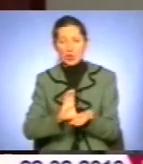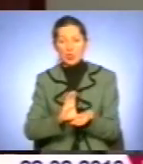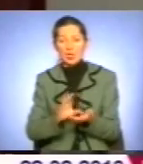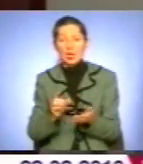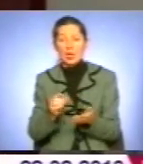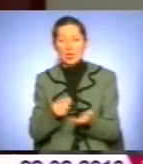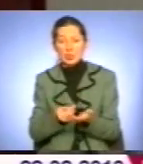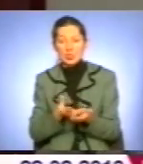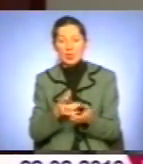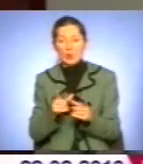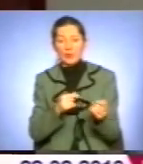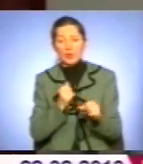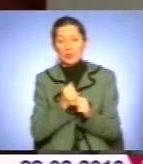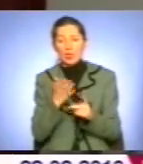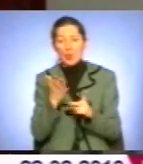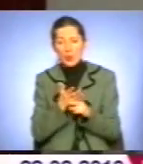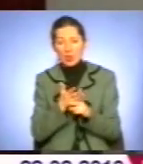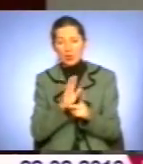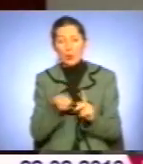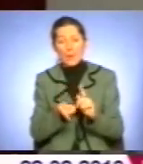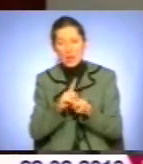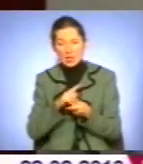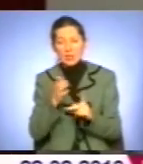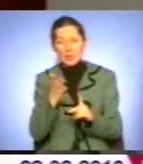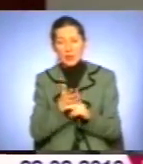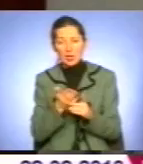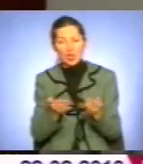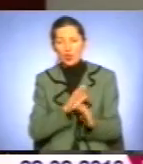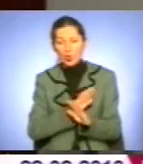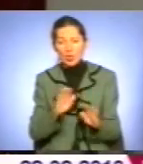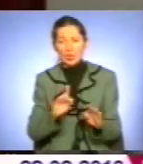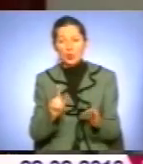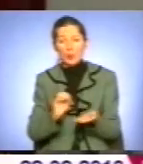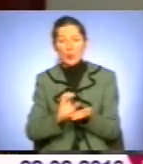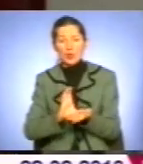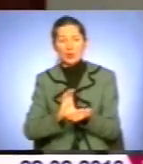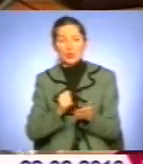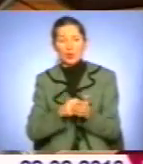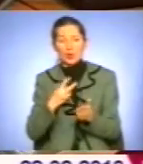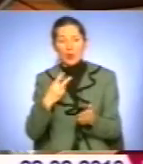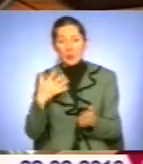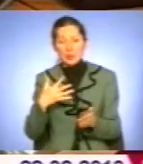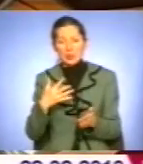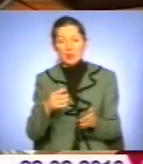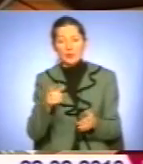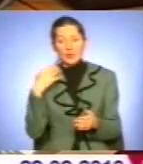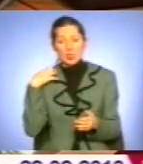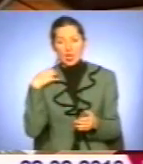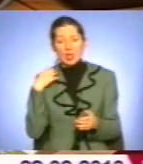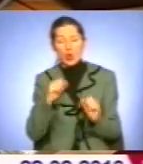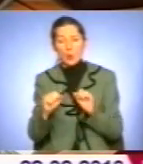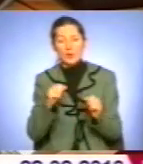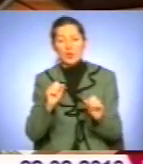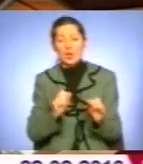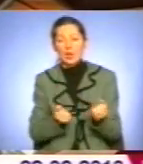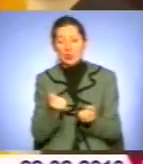то зробити пільги, щоб мінялися пільги. А якщо ні, то щоб підносити до 2,50. Начальник управління транспорту,